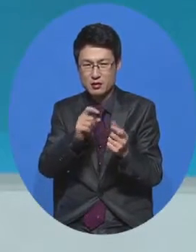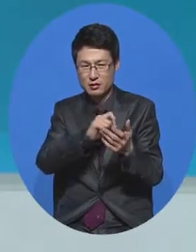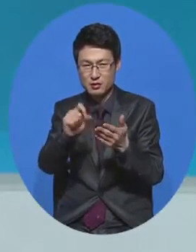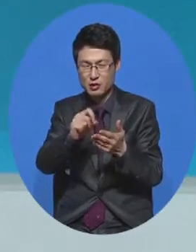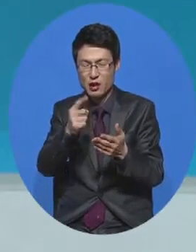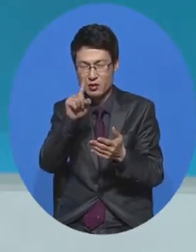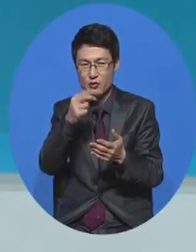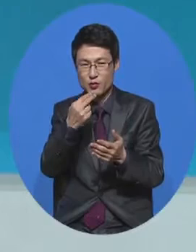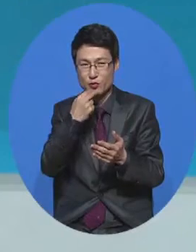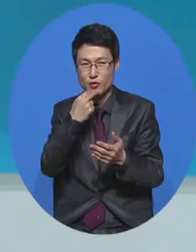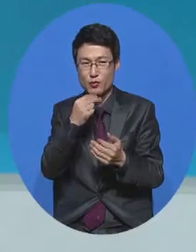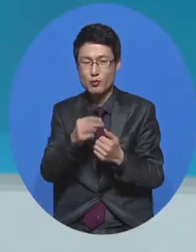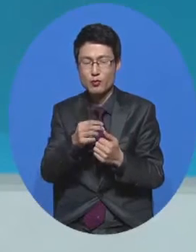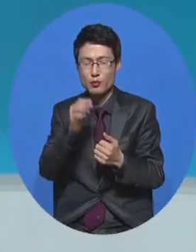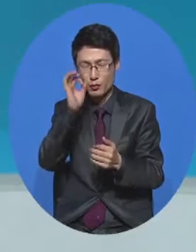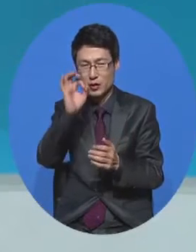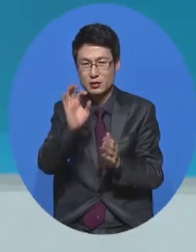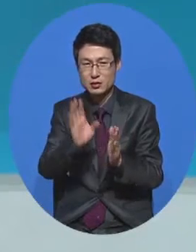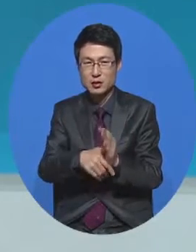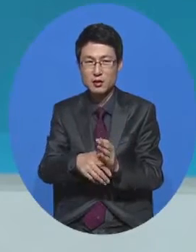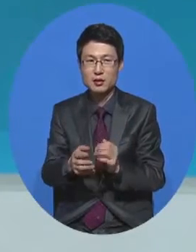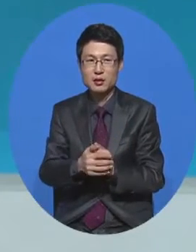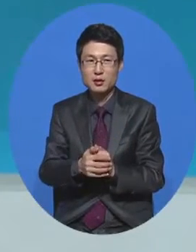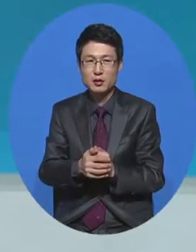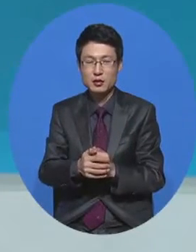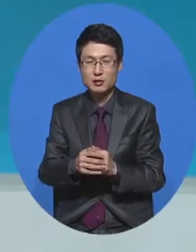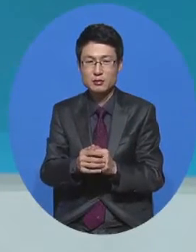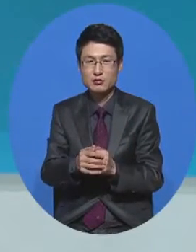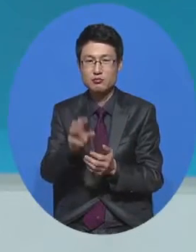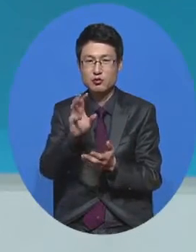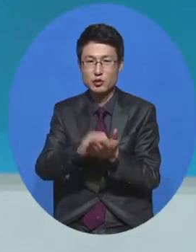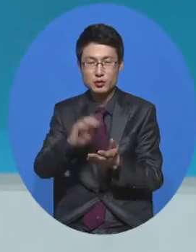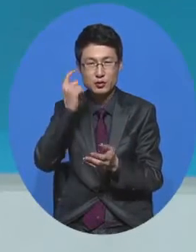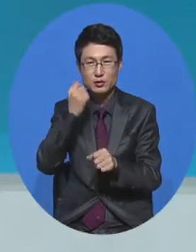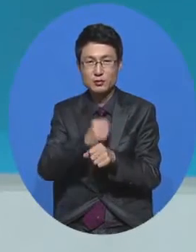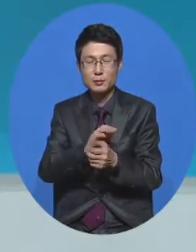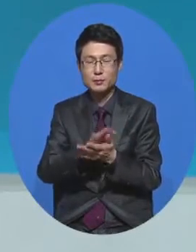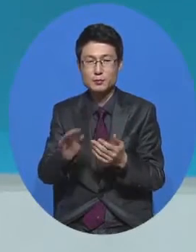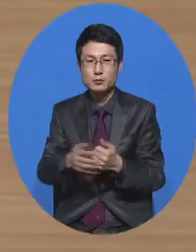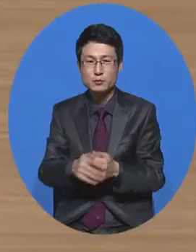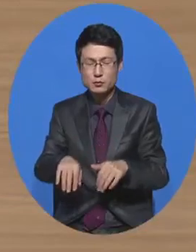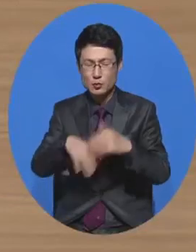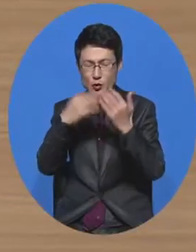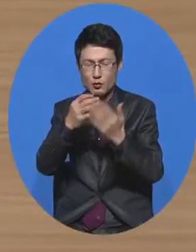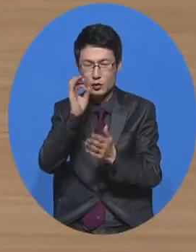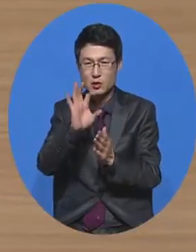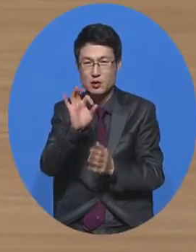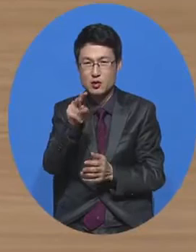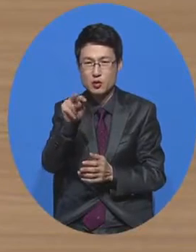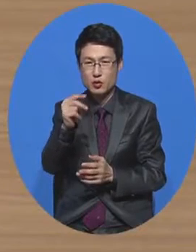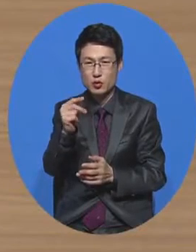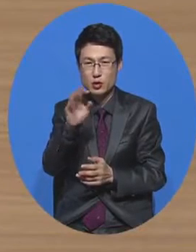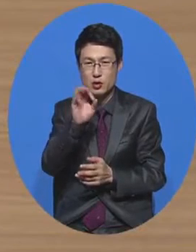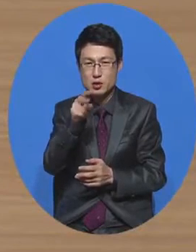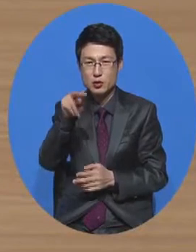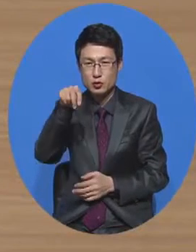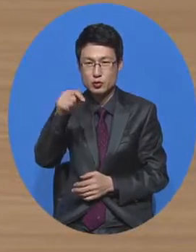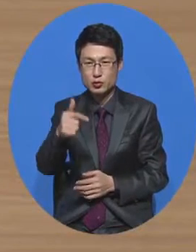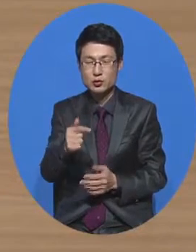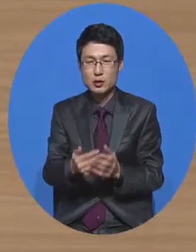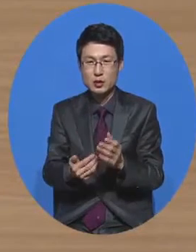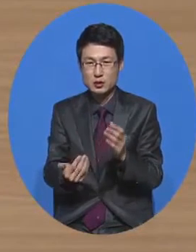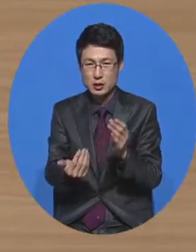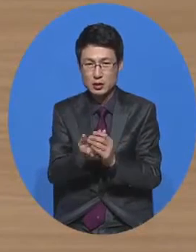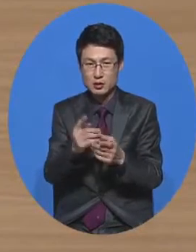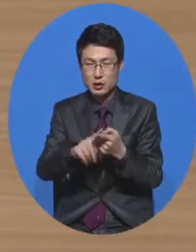조 거 스 에 시각이라고 보아 주는 것입니다 4 그러면 총체적으로 여순사건 을 발라 내 입장에서